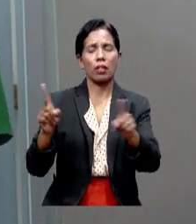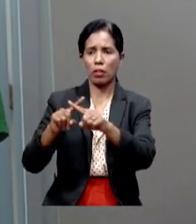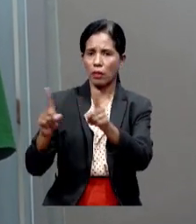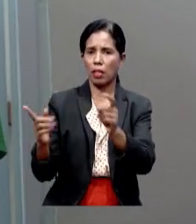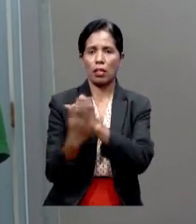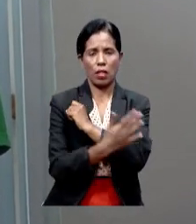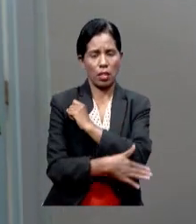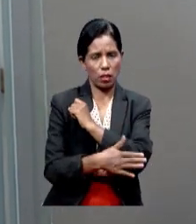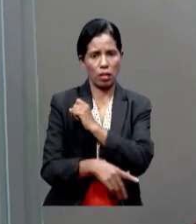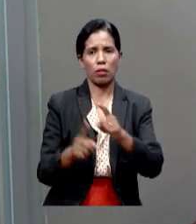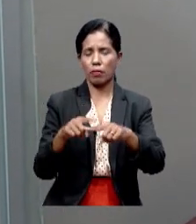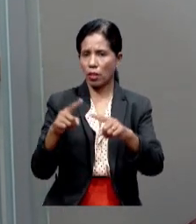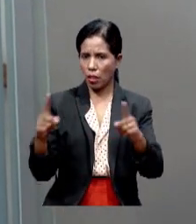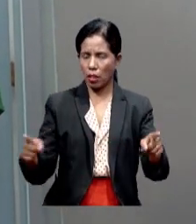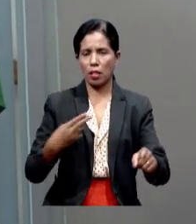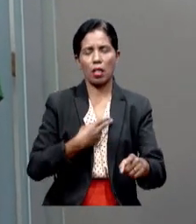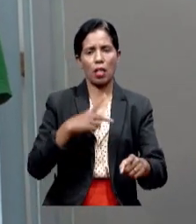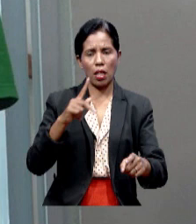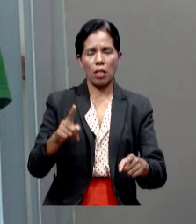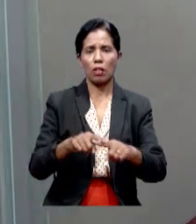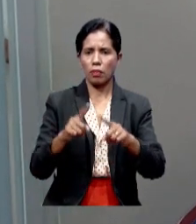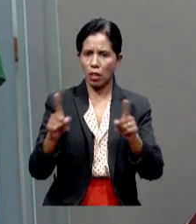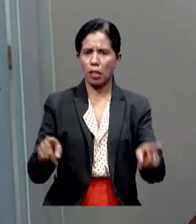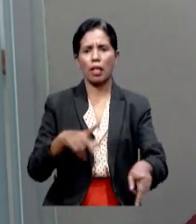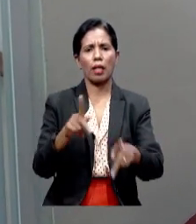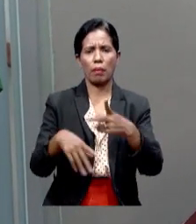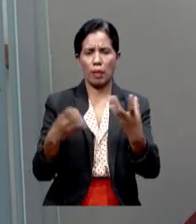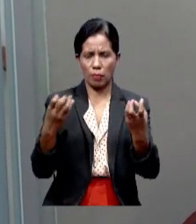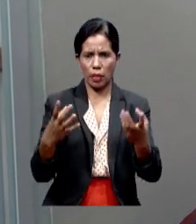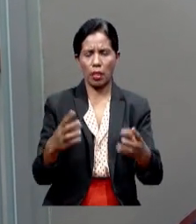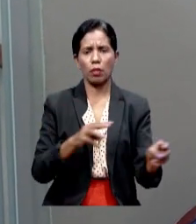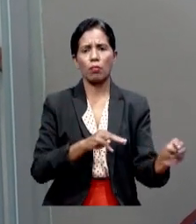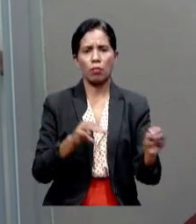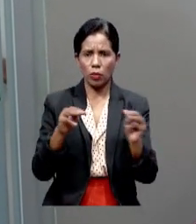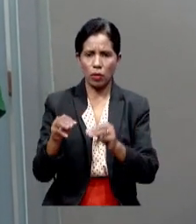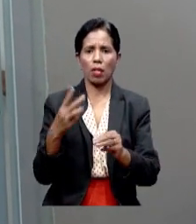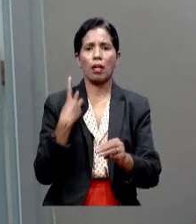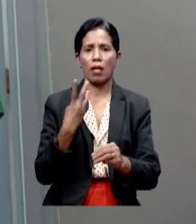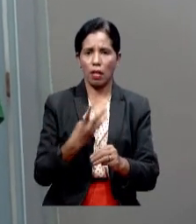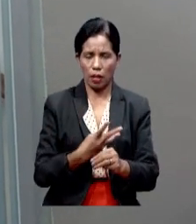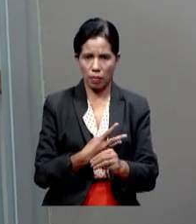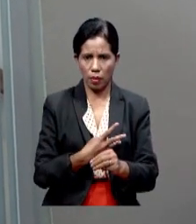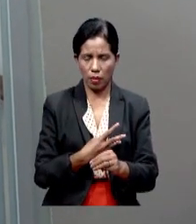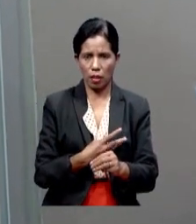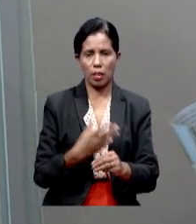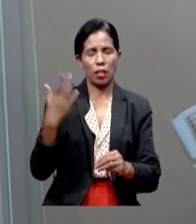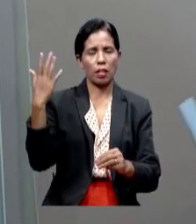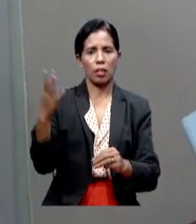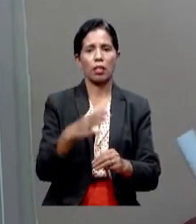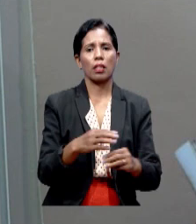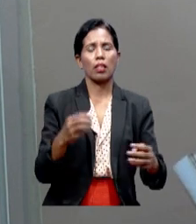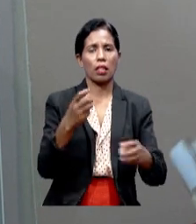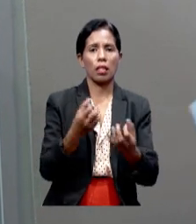idenya ko karakter belahanesan ema oin ayo buat lebih unifika ami iha event buat event spesial